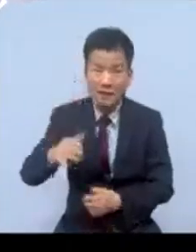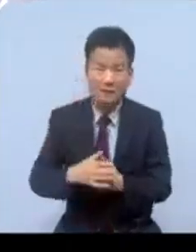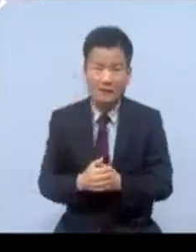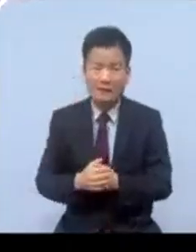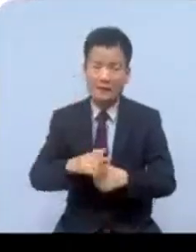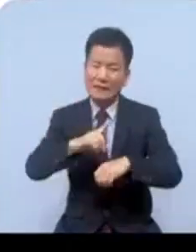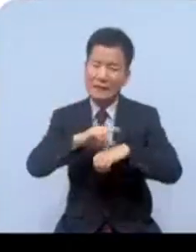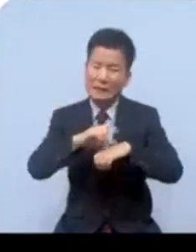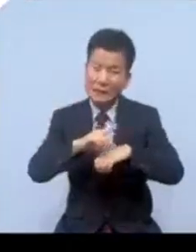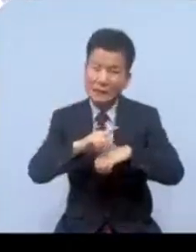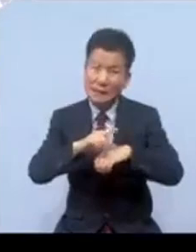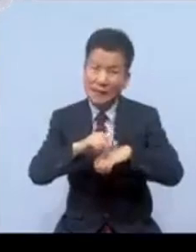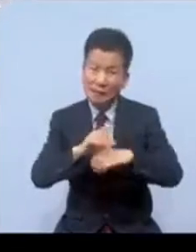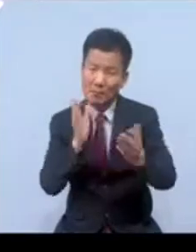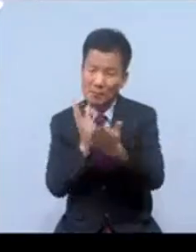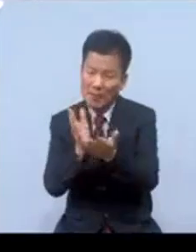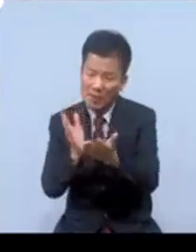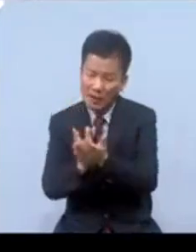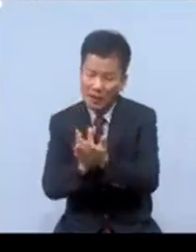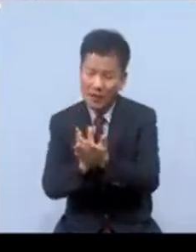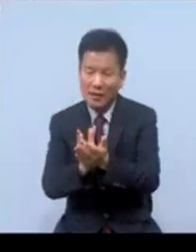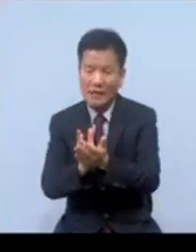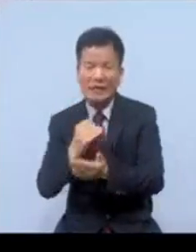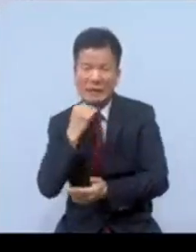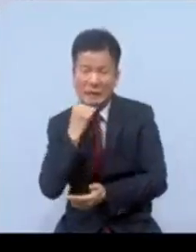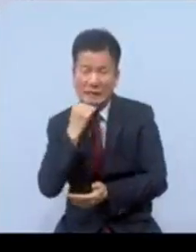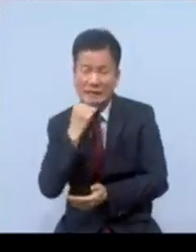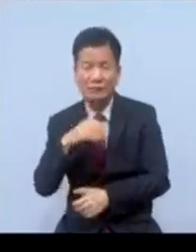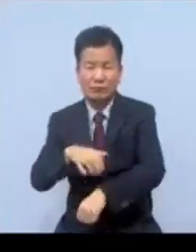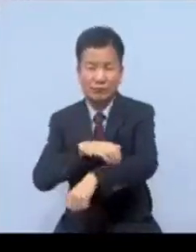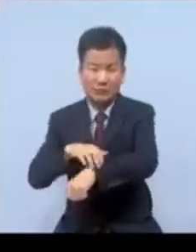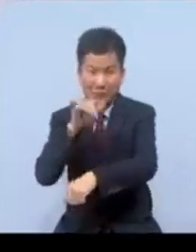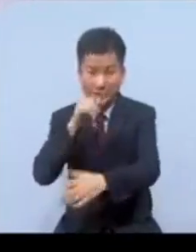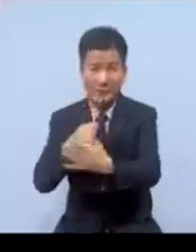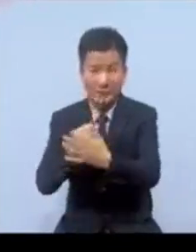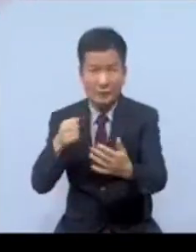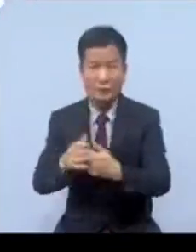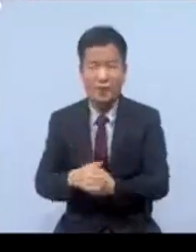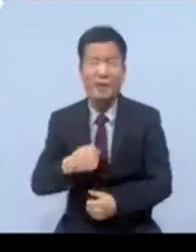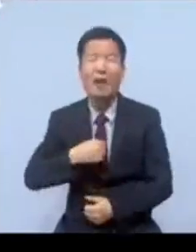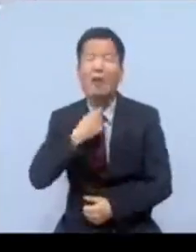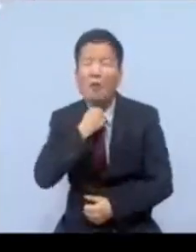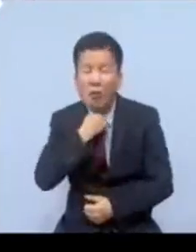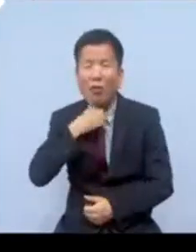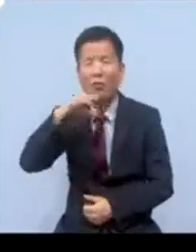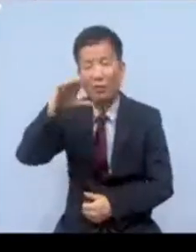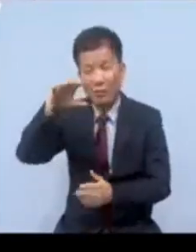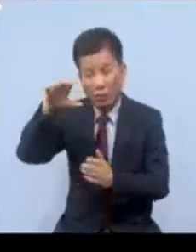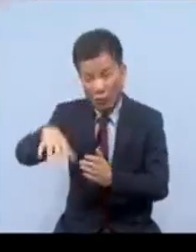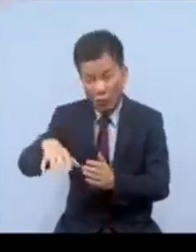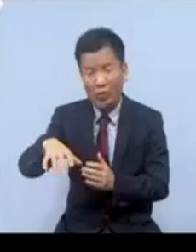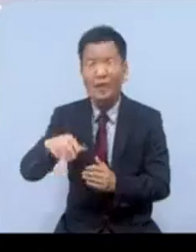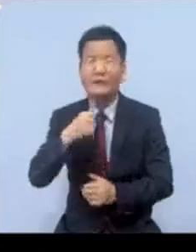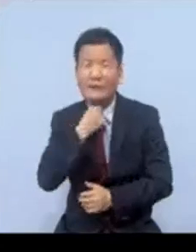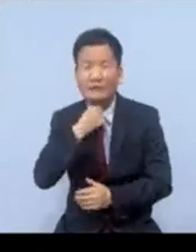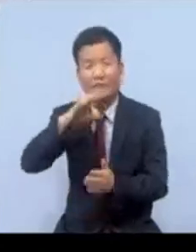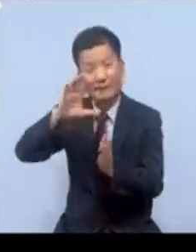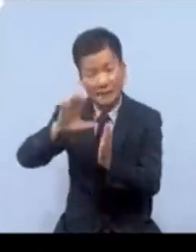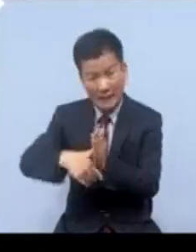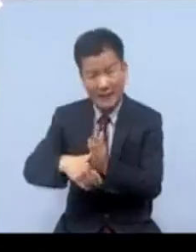기존 시간대에 맞추기 어려운 분 우리 주민들을 위해서 본인이 원하는 시간대에 원하는